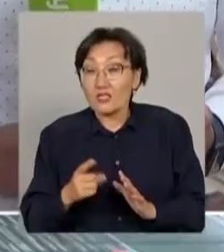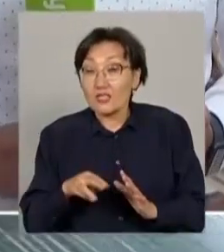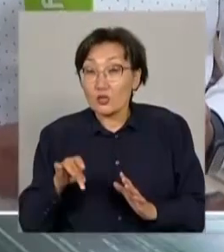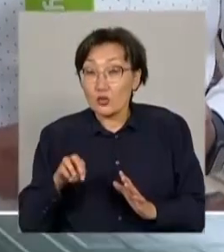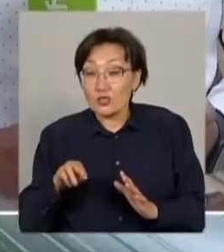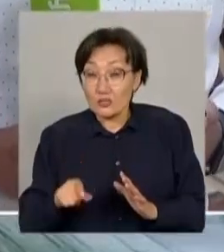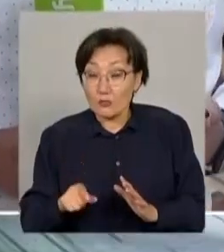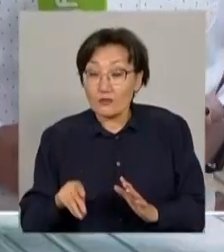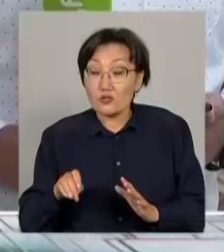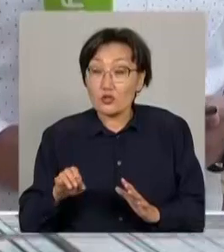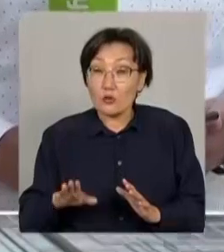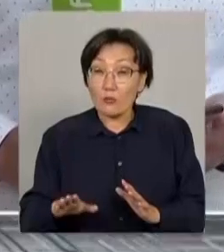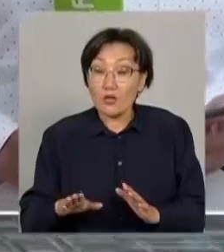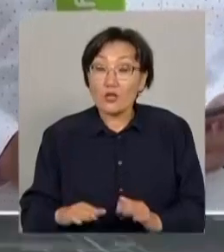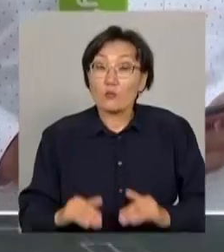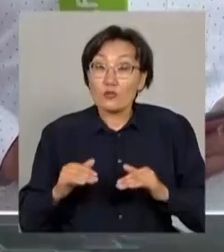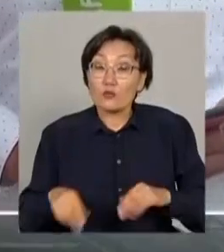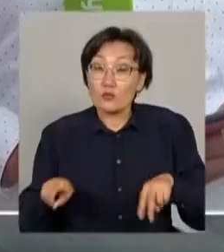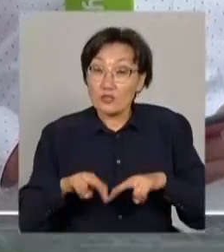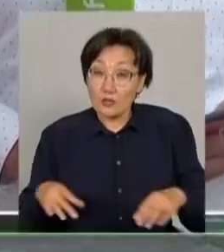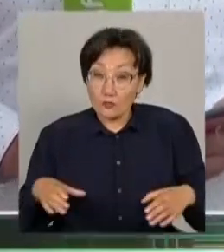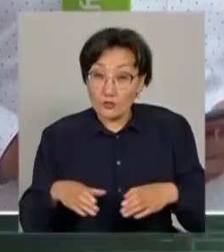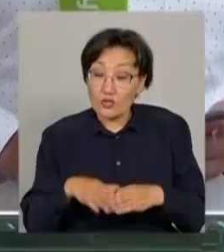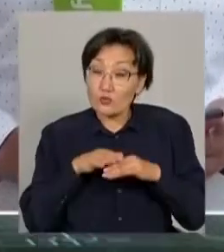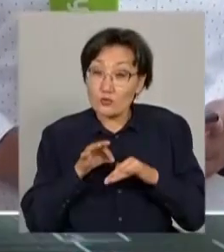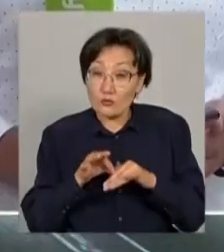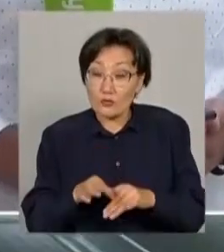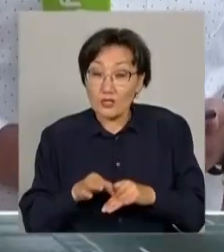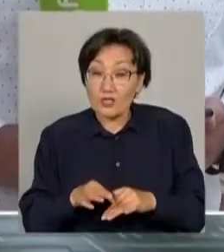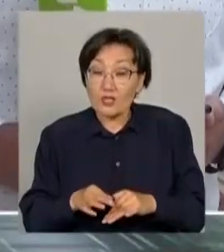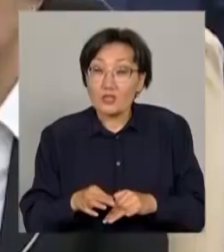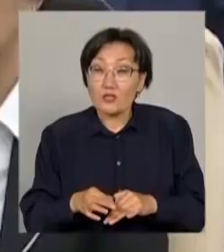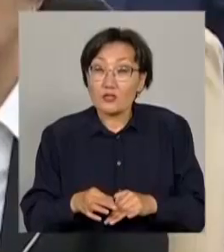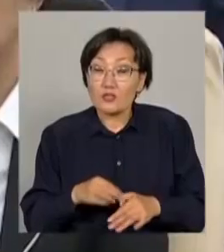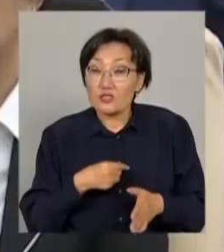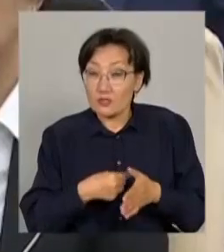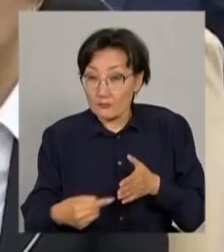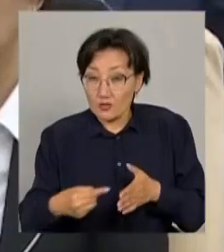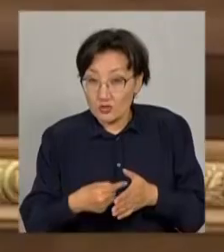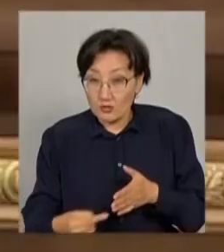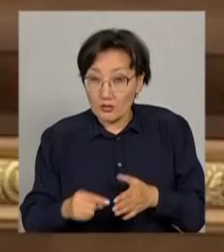болыпты. Ерұлан Жамабаев жоғары аудиторлық палата жасаған ескертулерге де тоқталды.